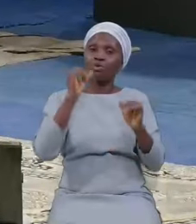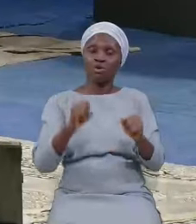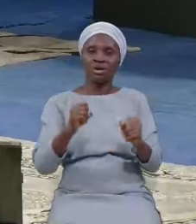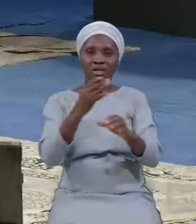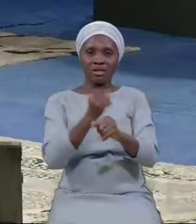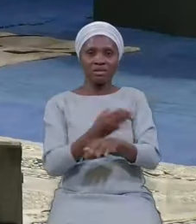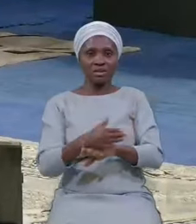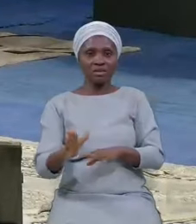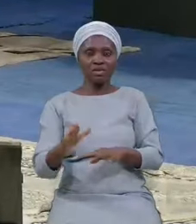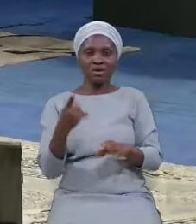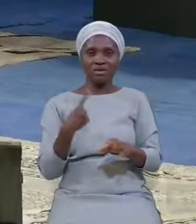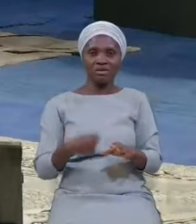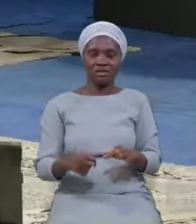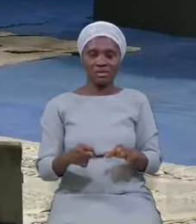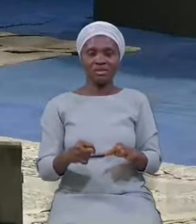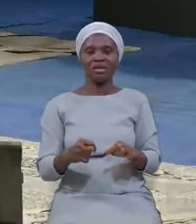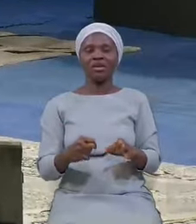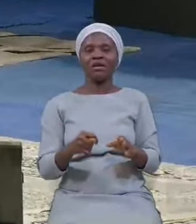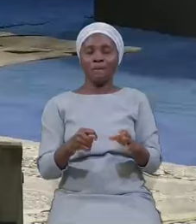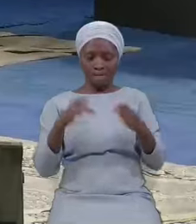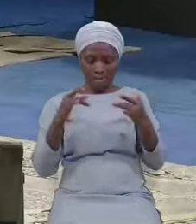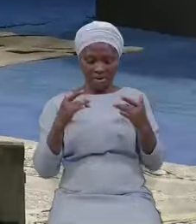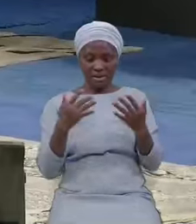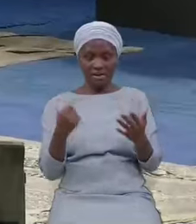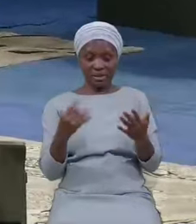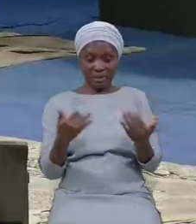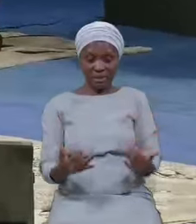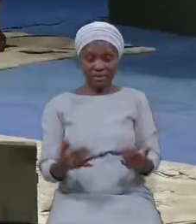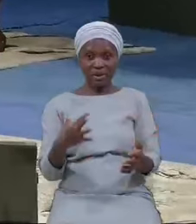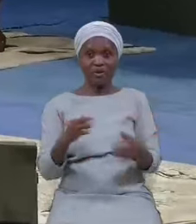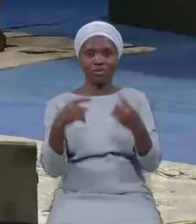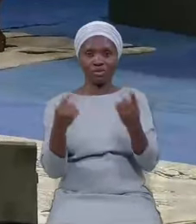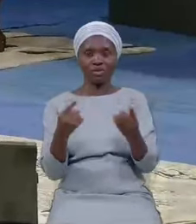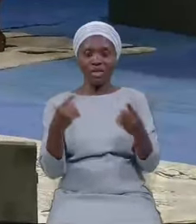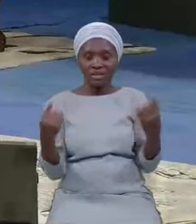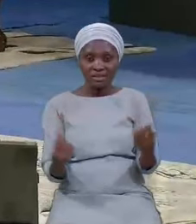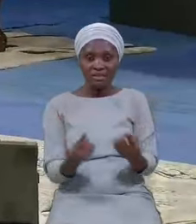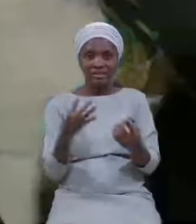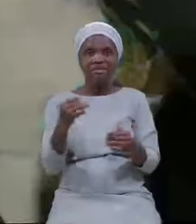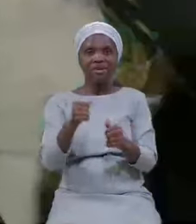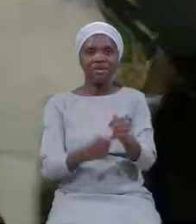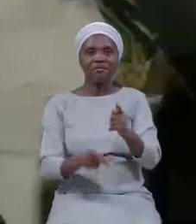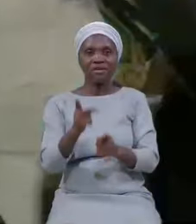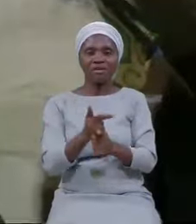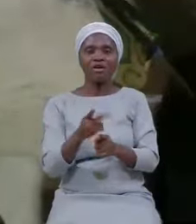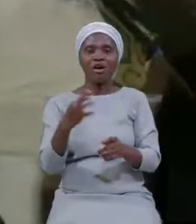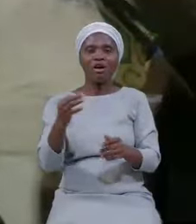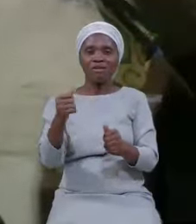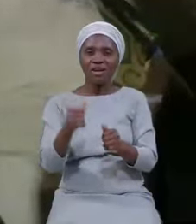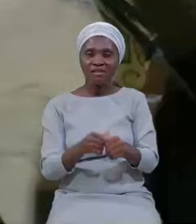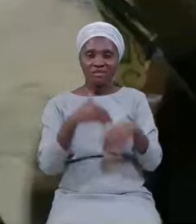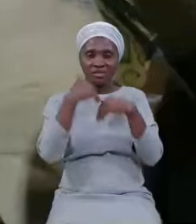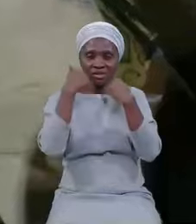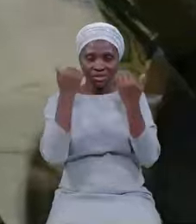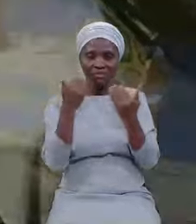le péché de tout type, de toute forme, le péché de toute description, le seul qui